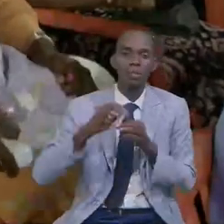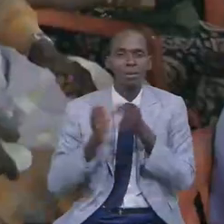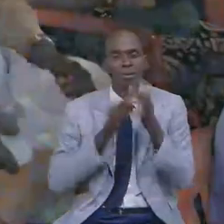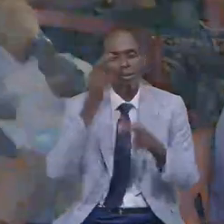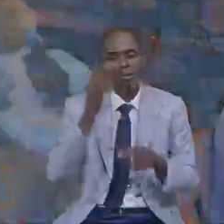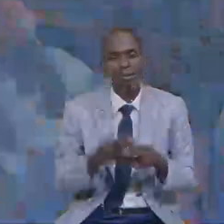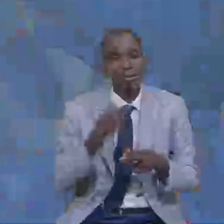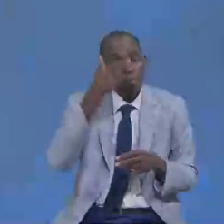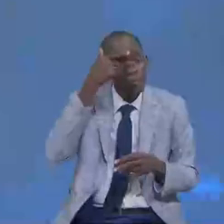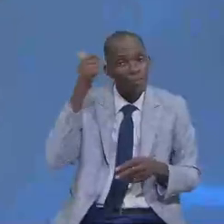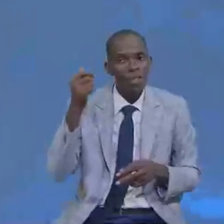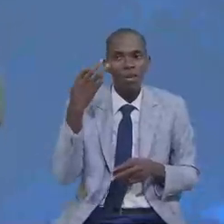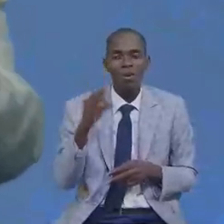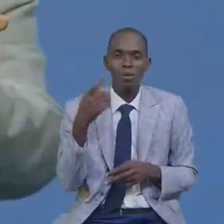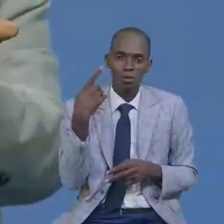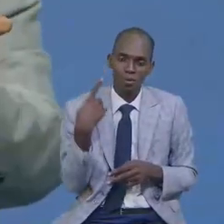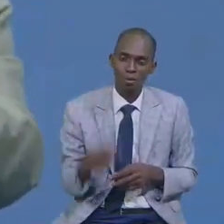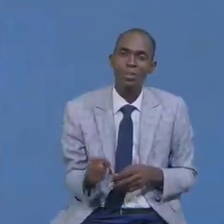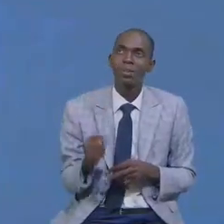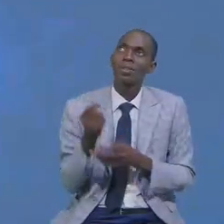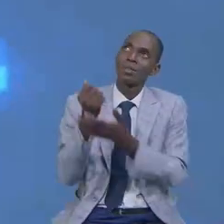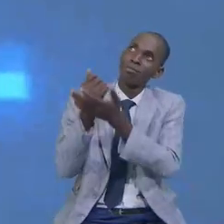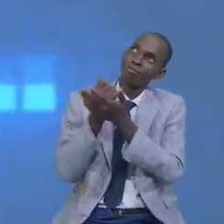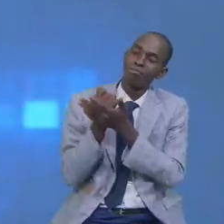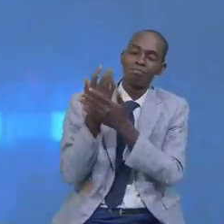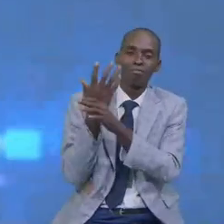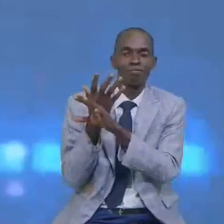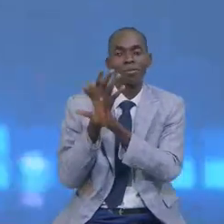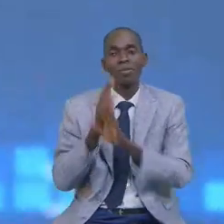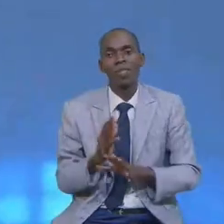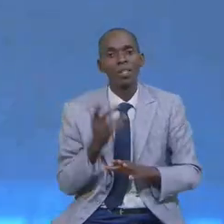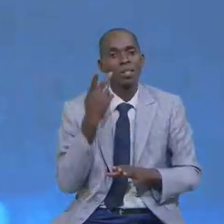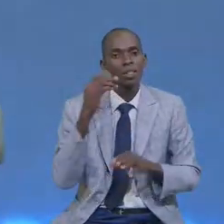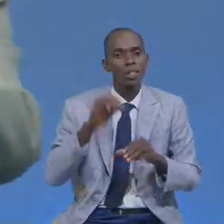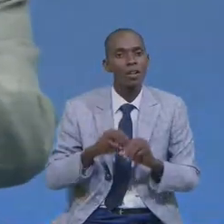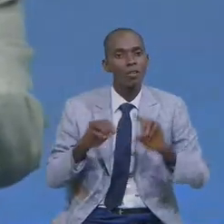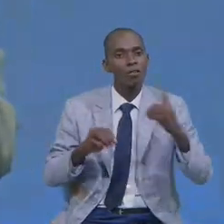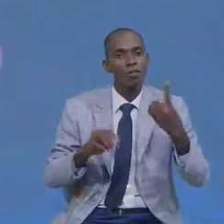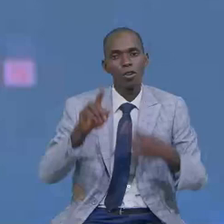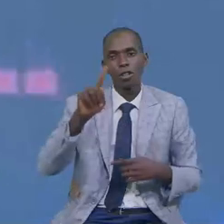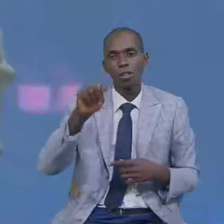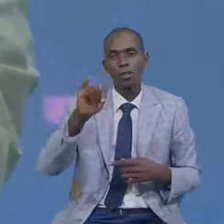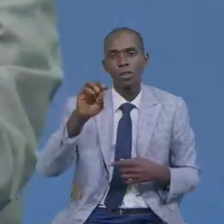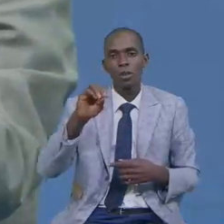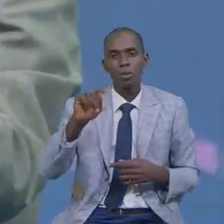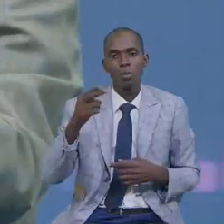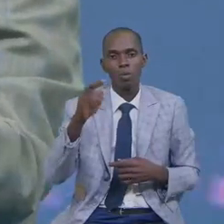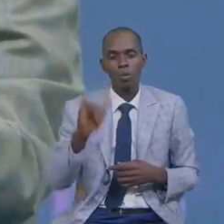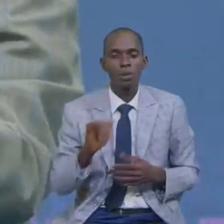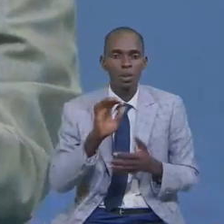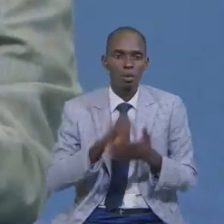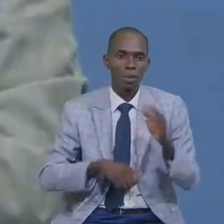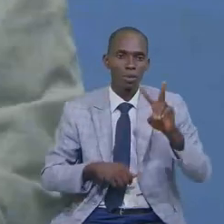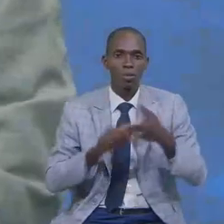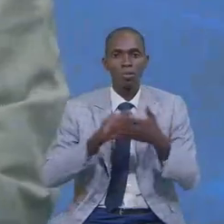À cause du médiateur. Voyez ceci. En 1 Timothée chapitre 2, 3.